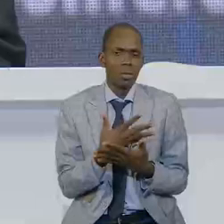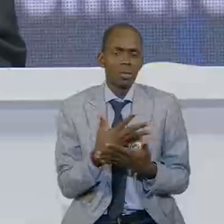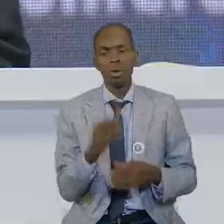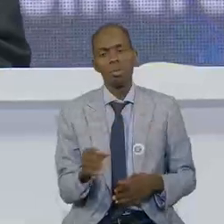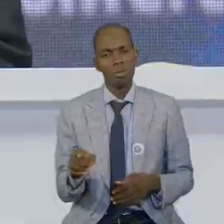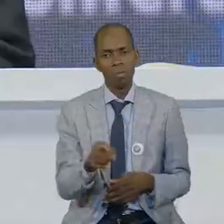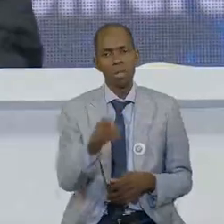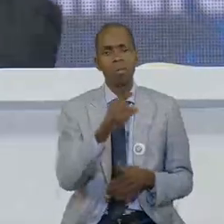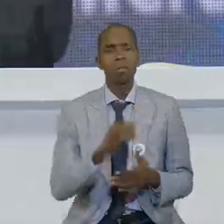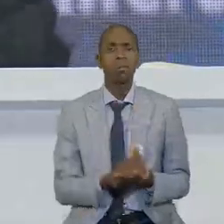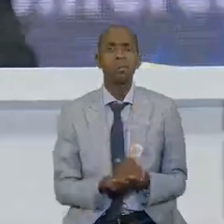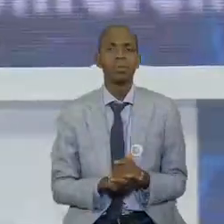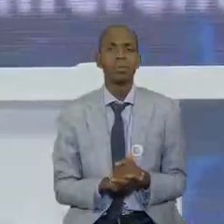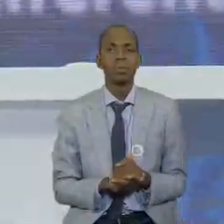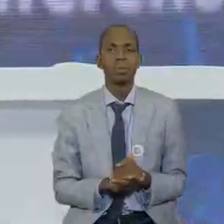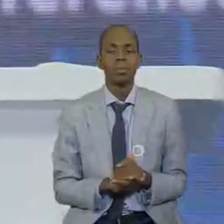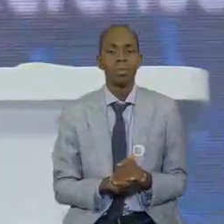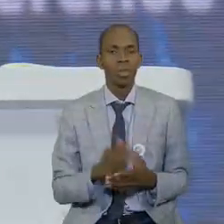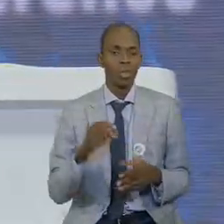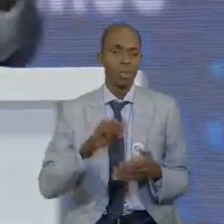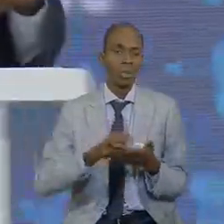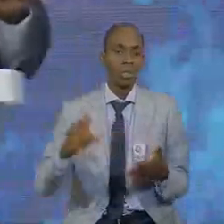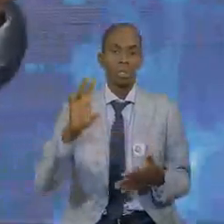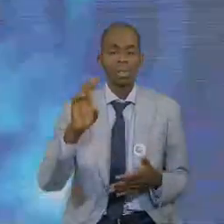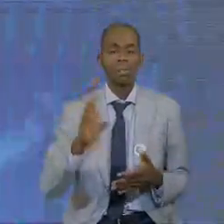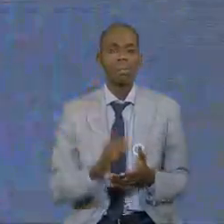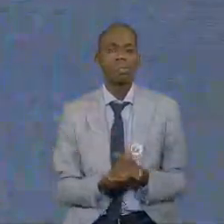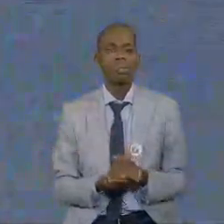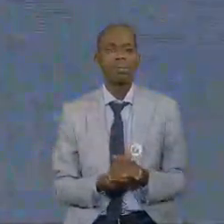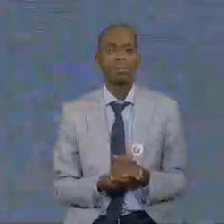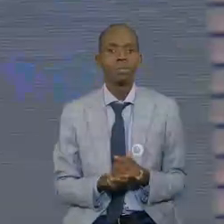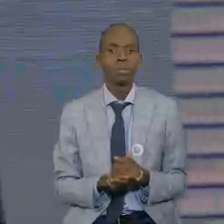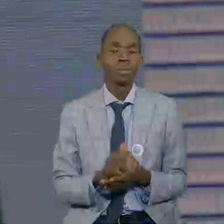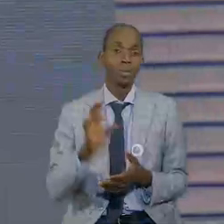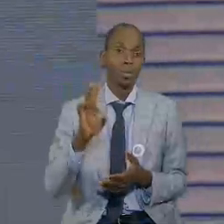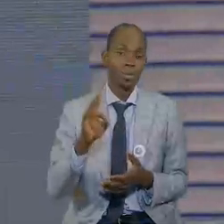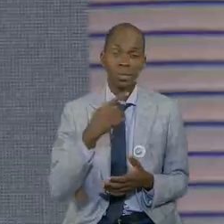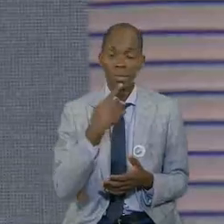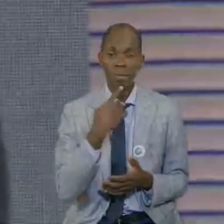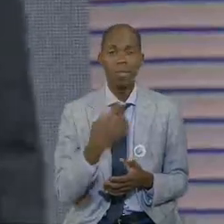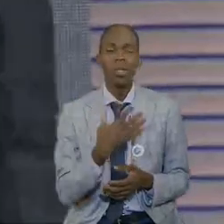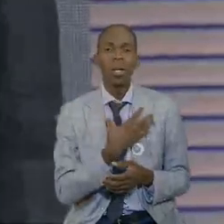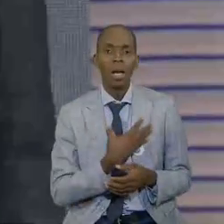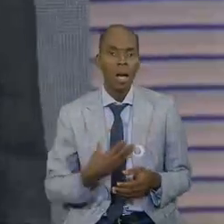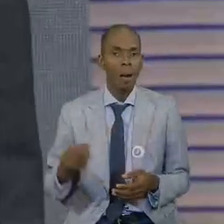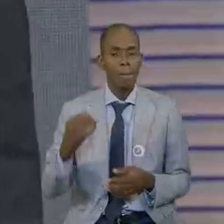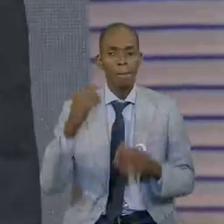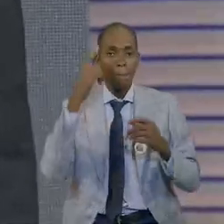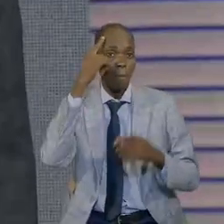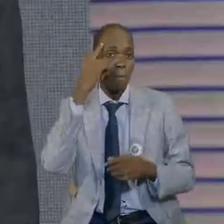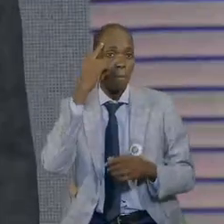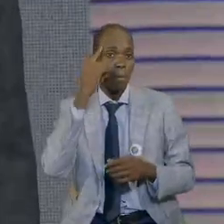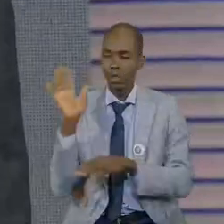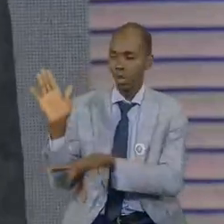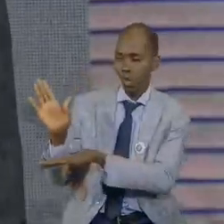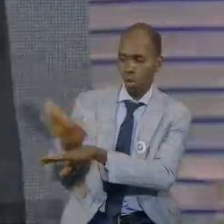point effrayé devant eux. Look at verse 7. Verset 7. In verse 7 it says, and Moses called unto Joshua.